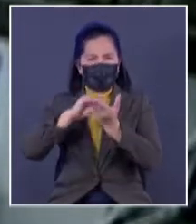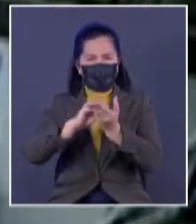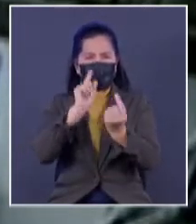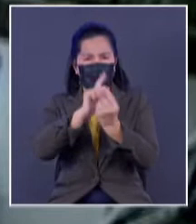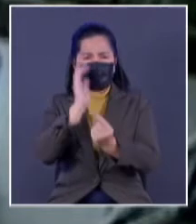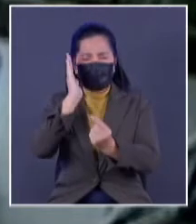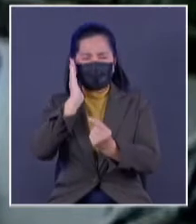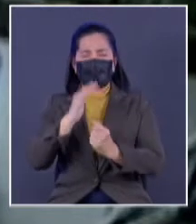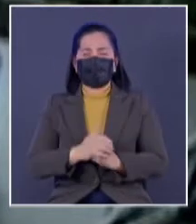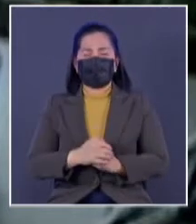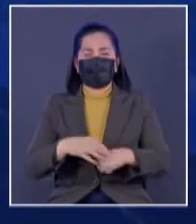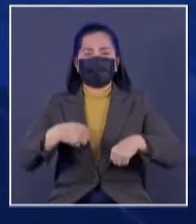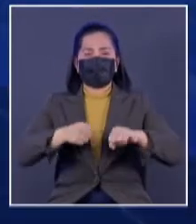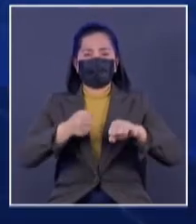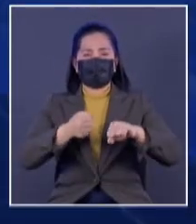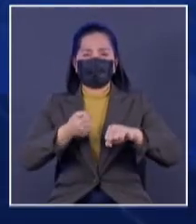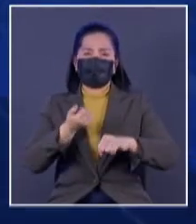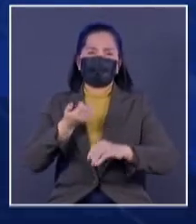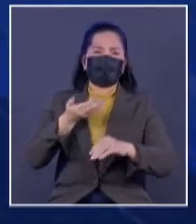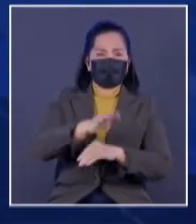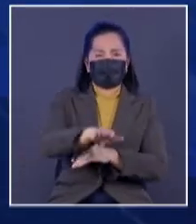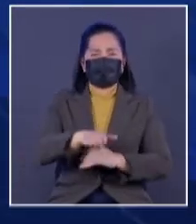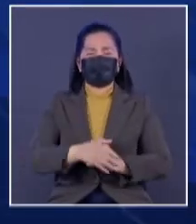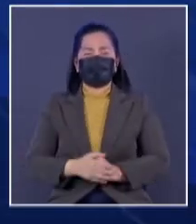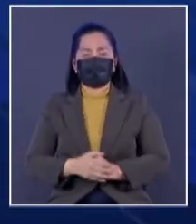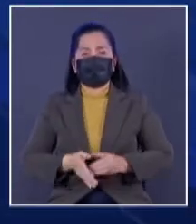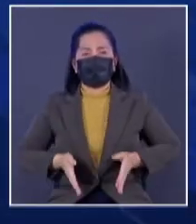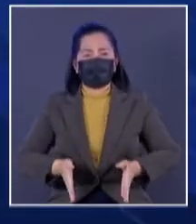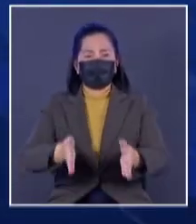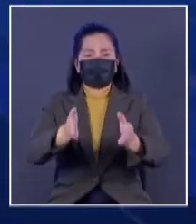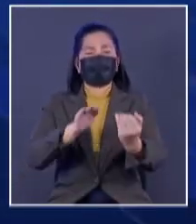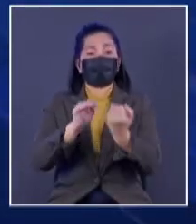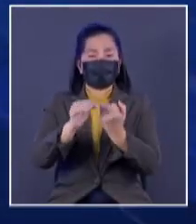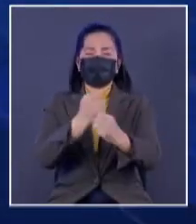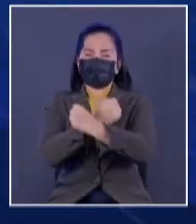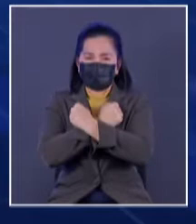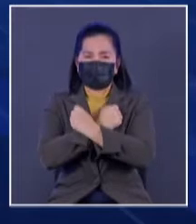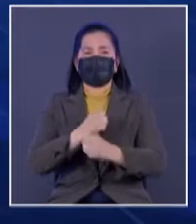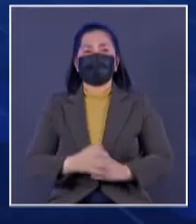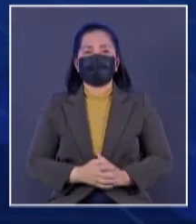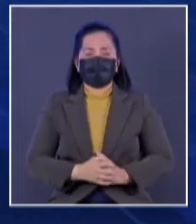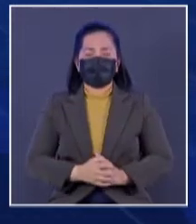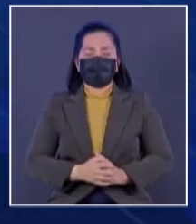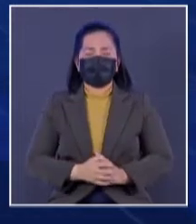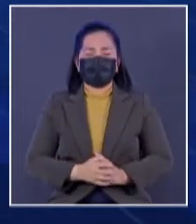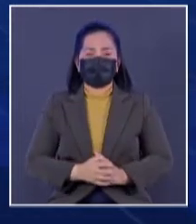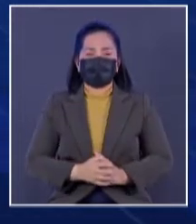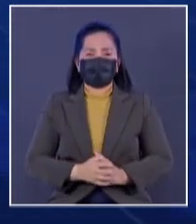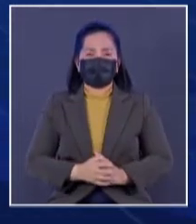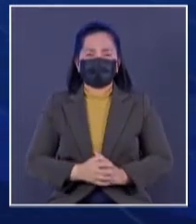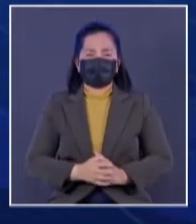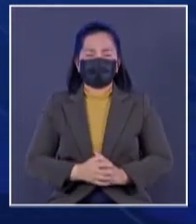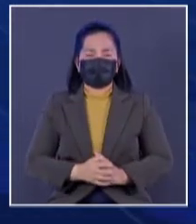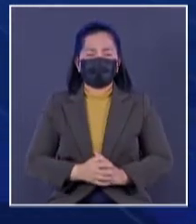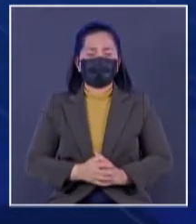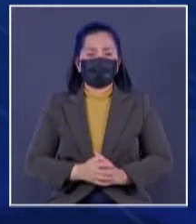อุบัติเหตุรถมอเตอร์ไซค์เสียหลักพลิกคว่ำริมถนนสุขุมวิทคนนี้เลยครับคนนี้เลยครับที่ขาเข้าสัตหีบปากซอย